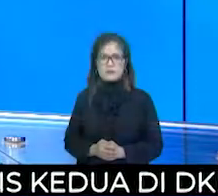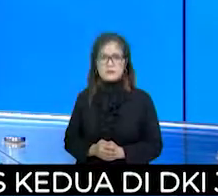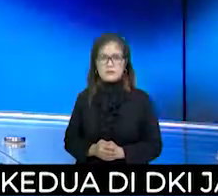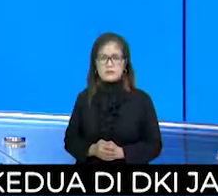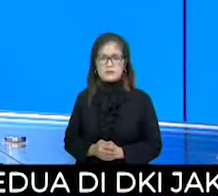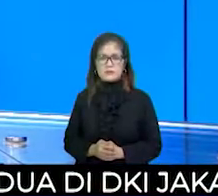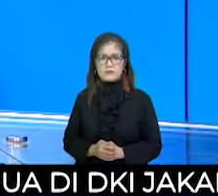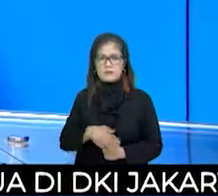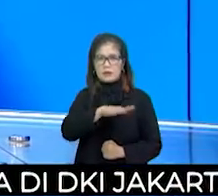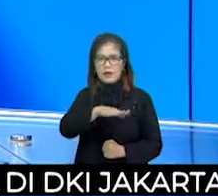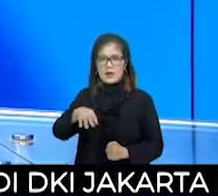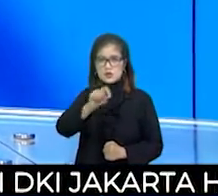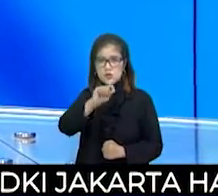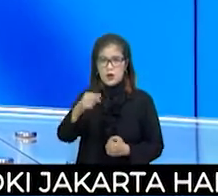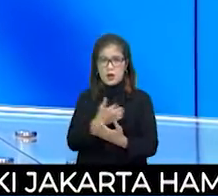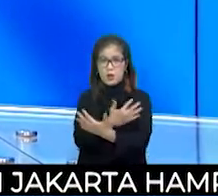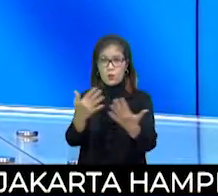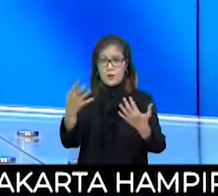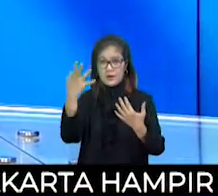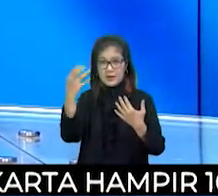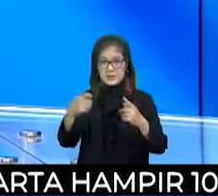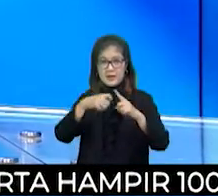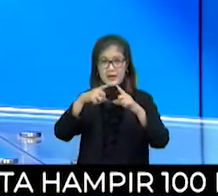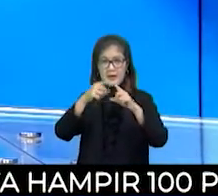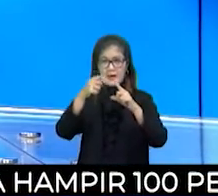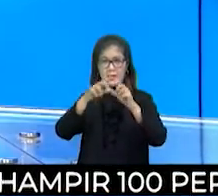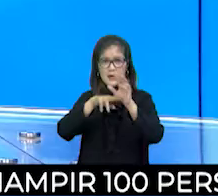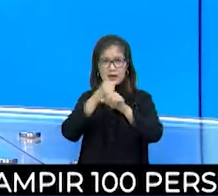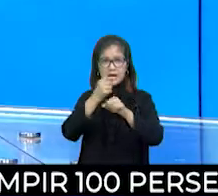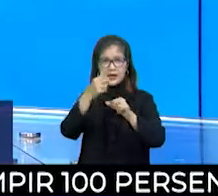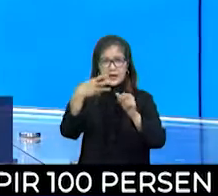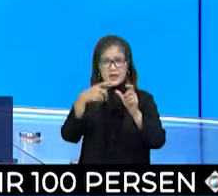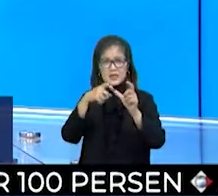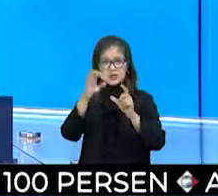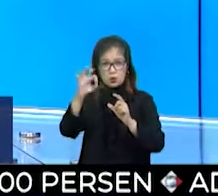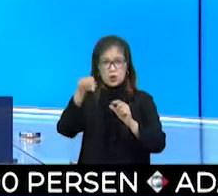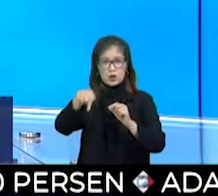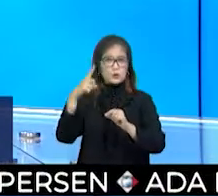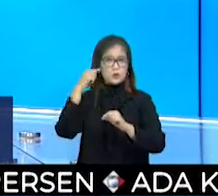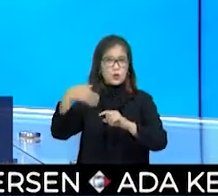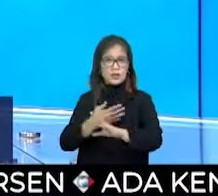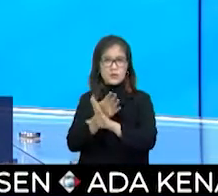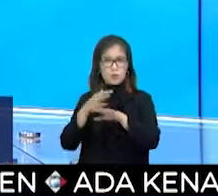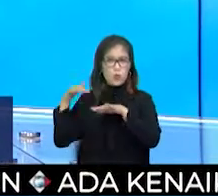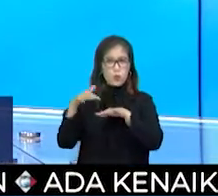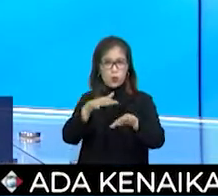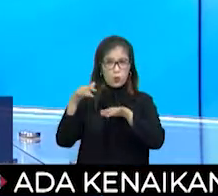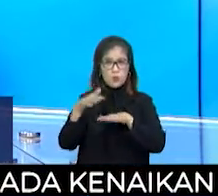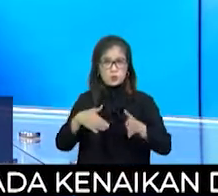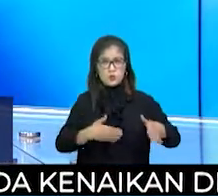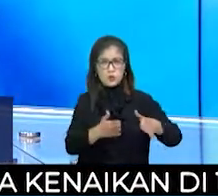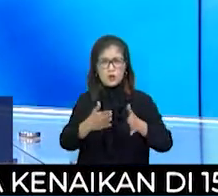Kembali bersama kami, sejumlah siswa dan warga di Desa Karangrejo, Pacitan, Jawa Timur harus menyeberangi arus deras sungai untuk